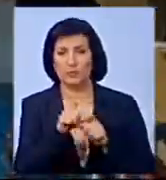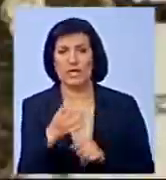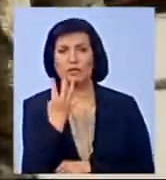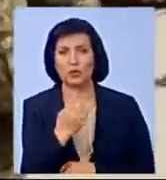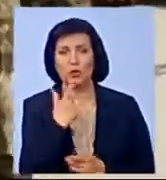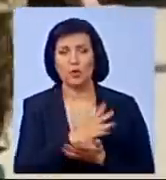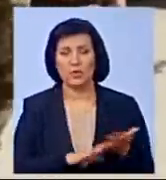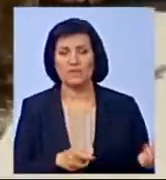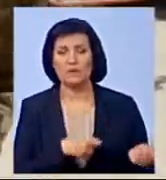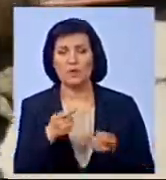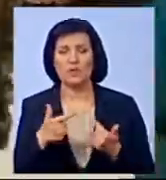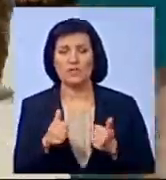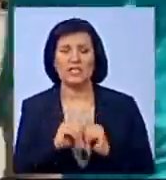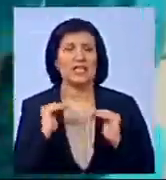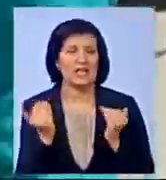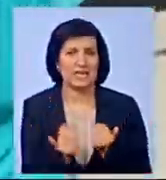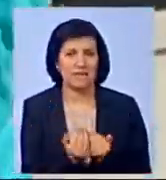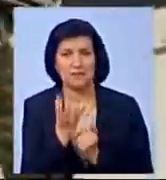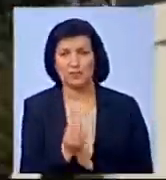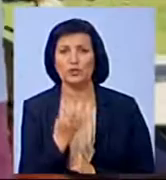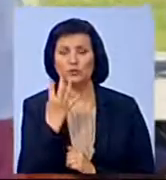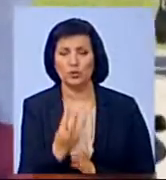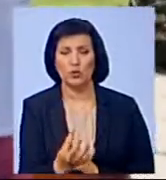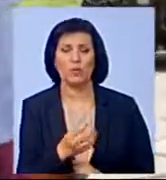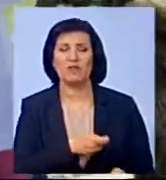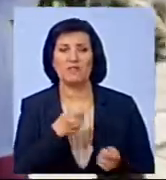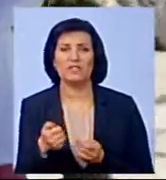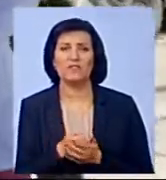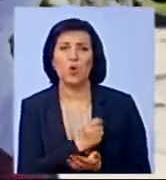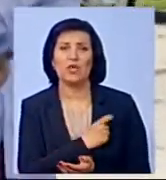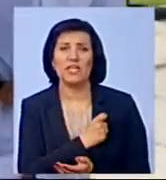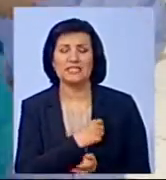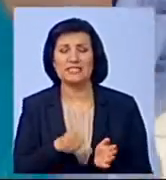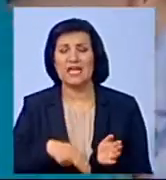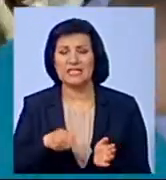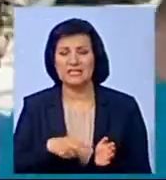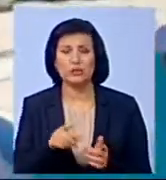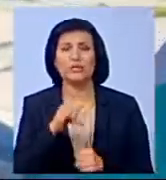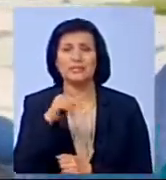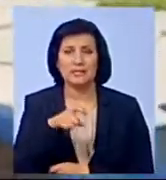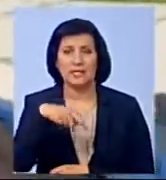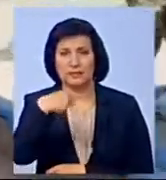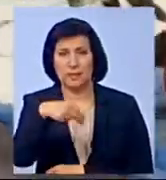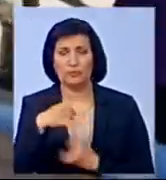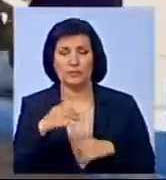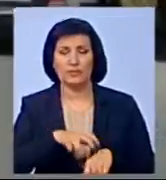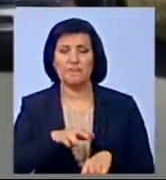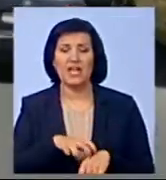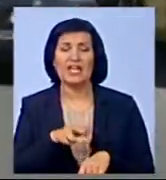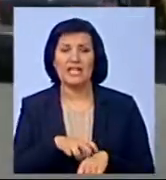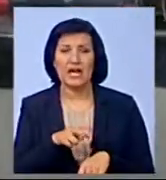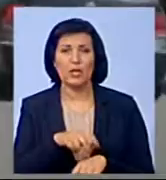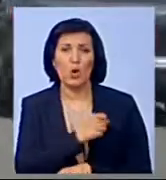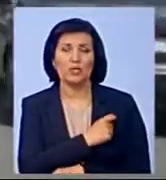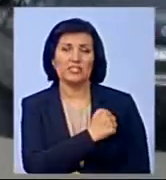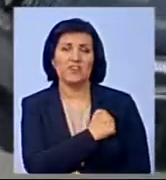4 поранених доправили у відділення реанімації. Ще 4 бійців привезли до Одеси залізницею з Запоріжжя. Зараз лікарі Одеського військового